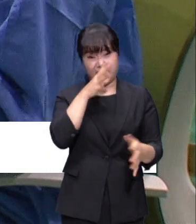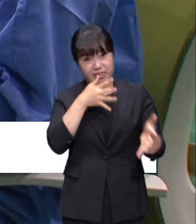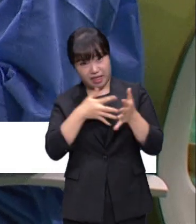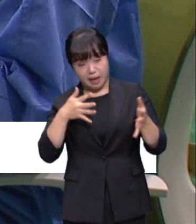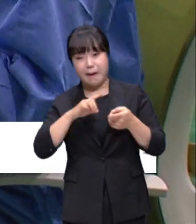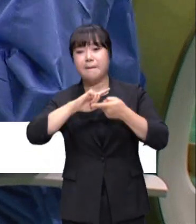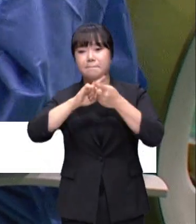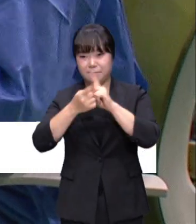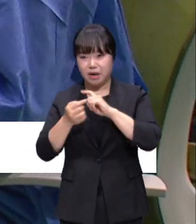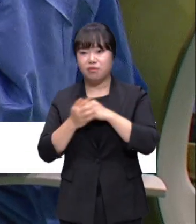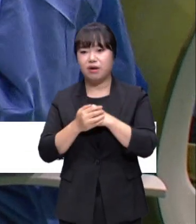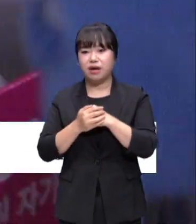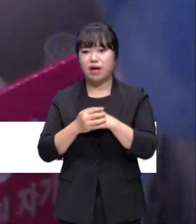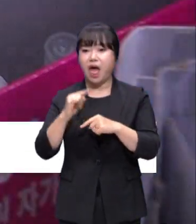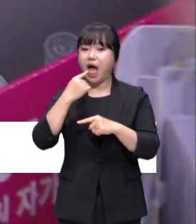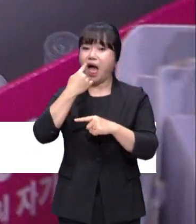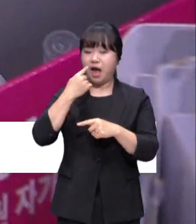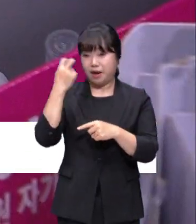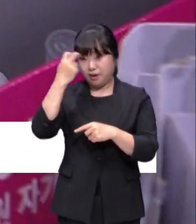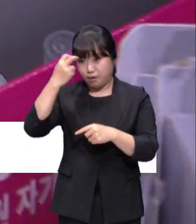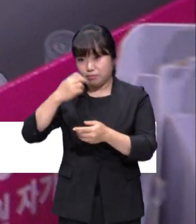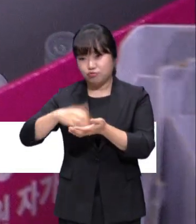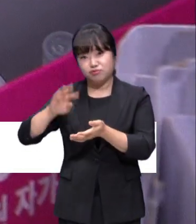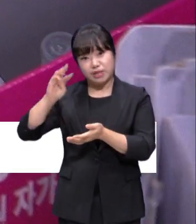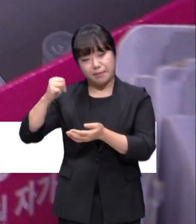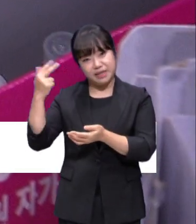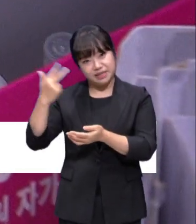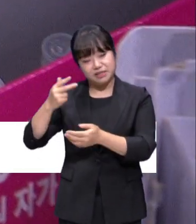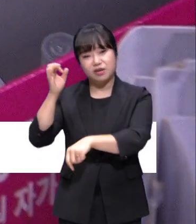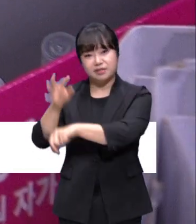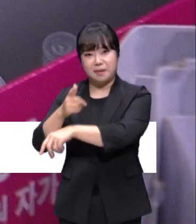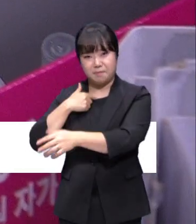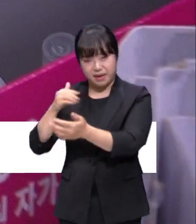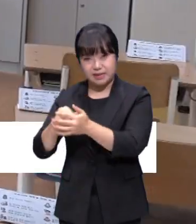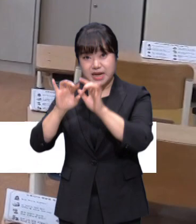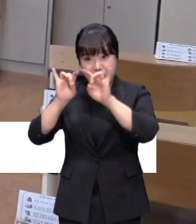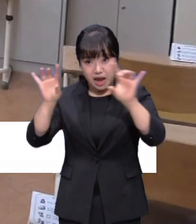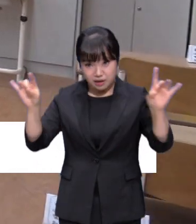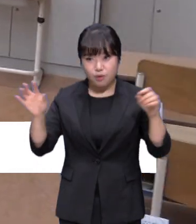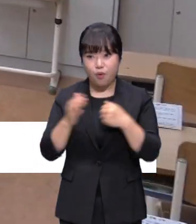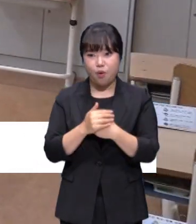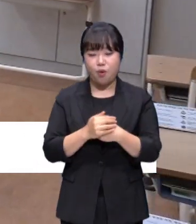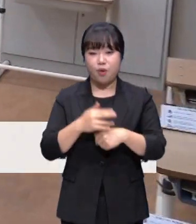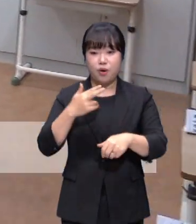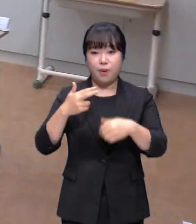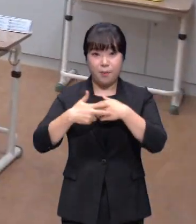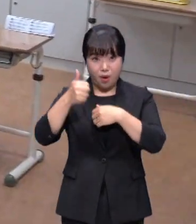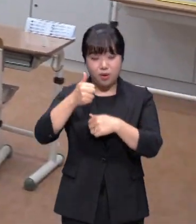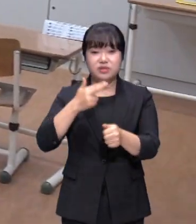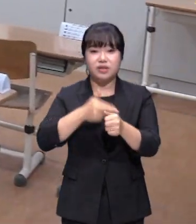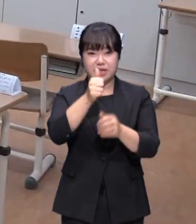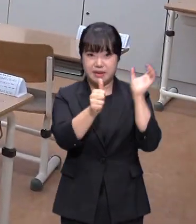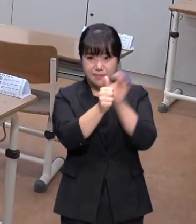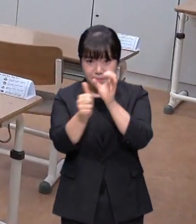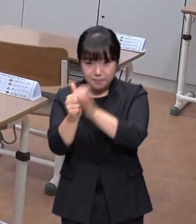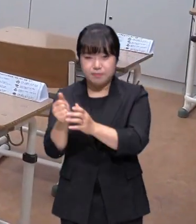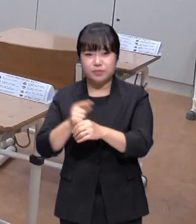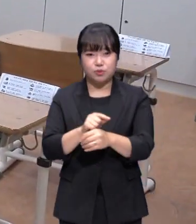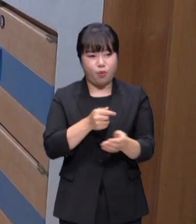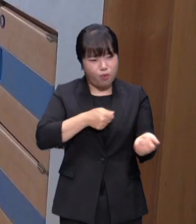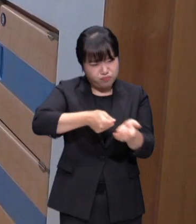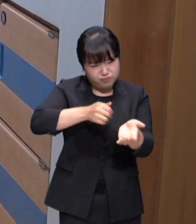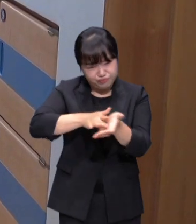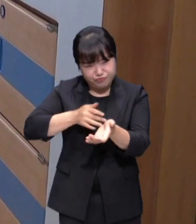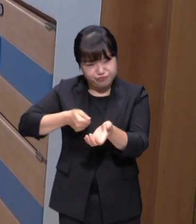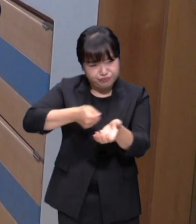위해 타해키트 4만 7천여 개를 구입했고 학교마다 보건 지원 강사 등 방역 인력도 대폭